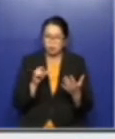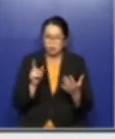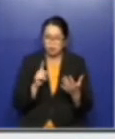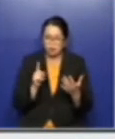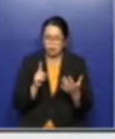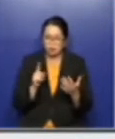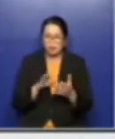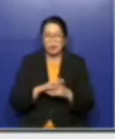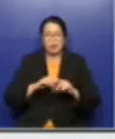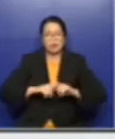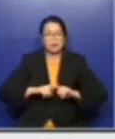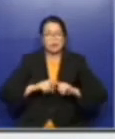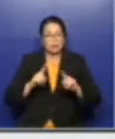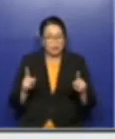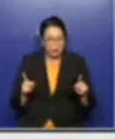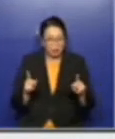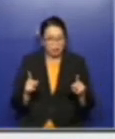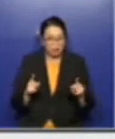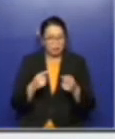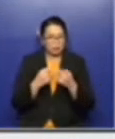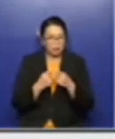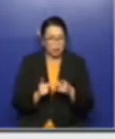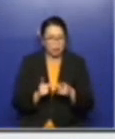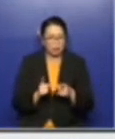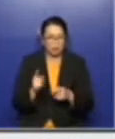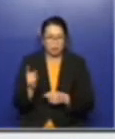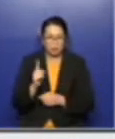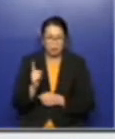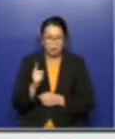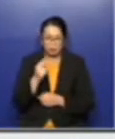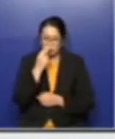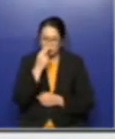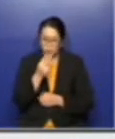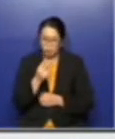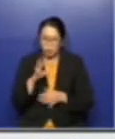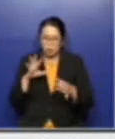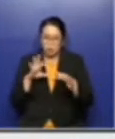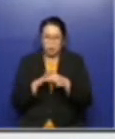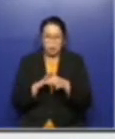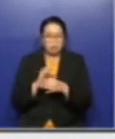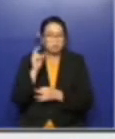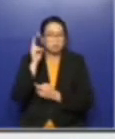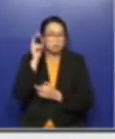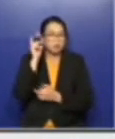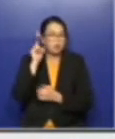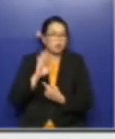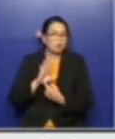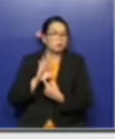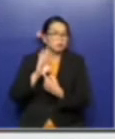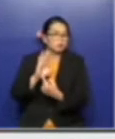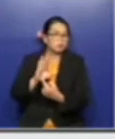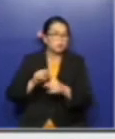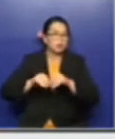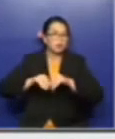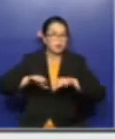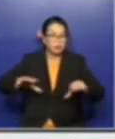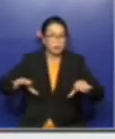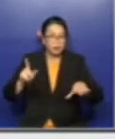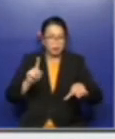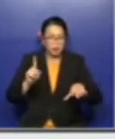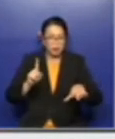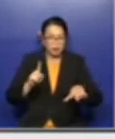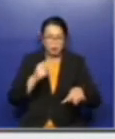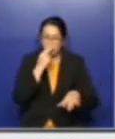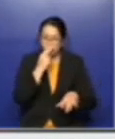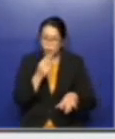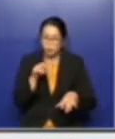ยืนด้วยการเกาะติดสถานการณ์ทั้งรูปแบบการเสนอข่าวรายงานผ่านทุกช่องทางอย่างต่อเนื่